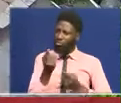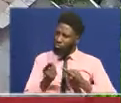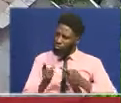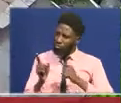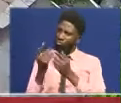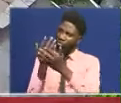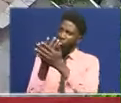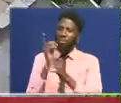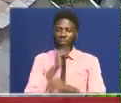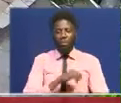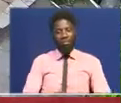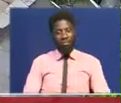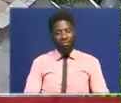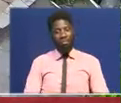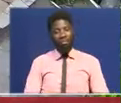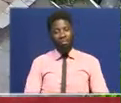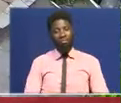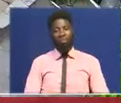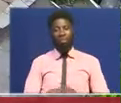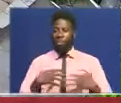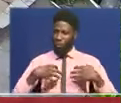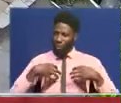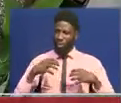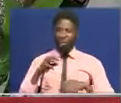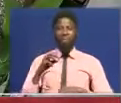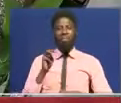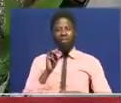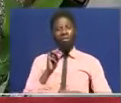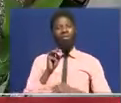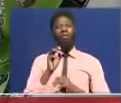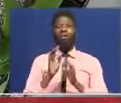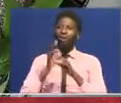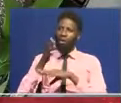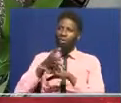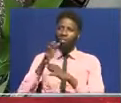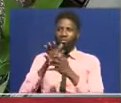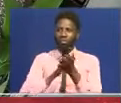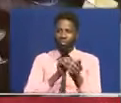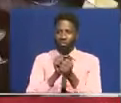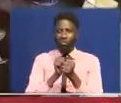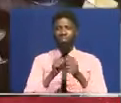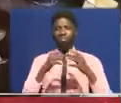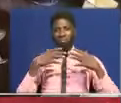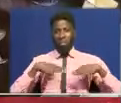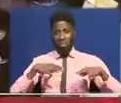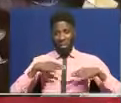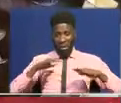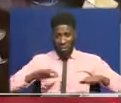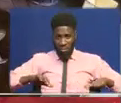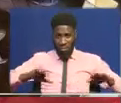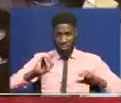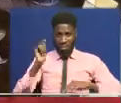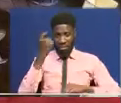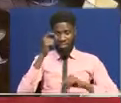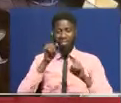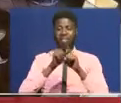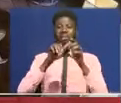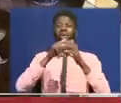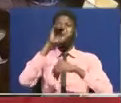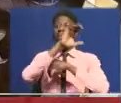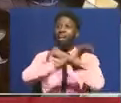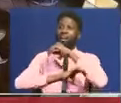wa wizi huo, mali ya mamilioni ya pesa iliharibiwa. Watalii kadhaa wa humu nchini na wale wa nje waliokuwa kwenye hoteli